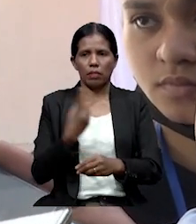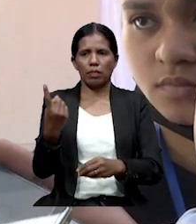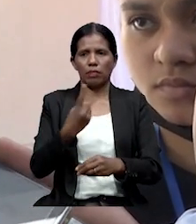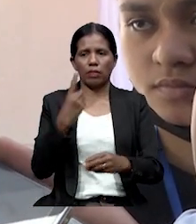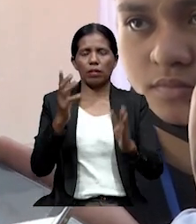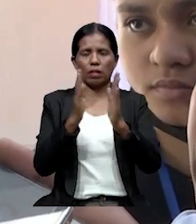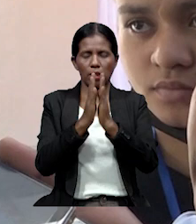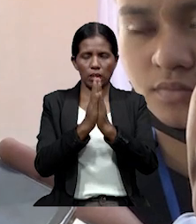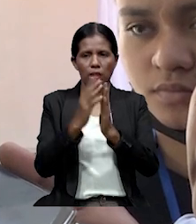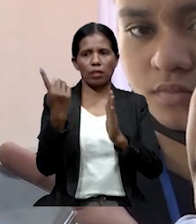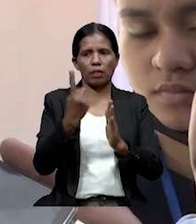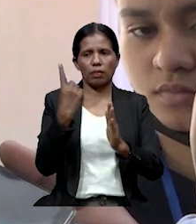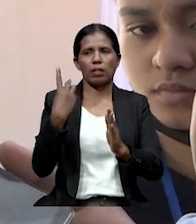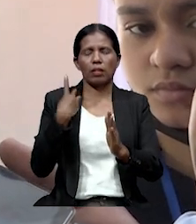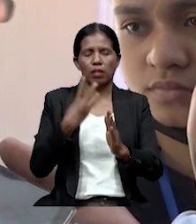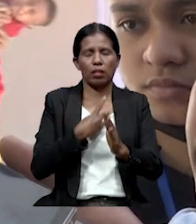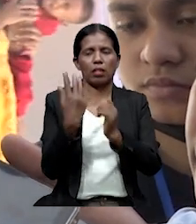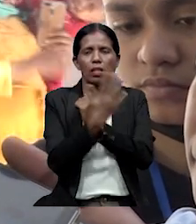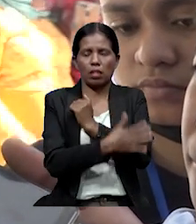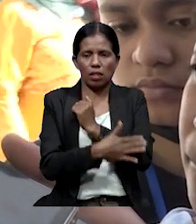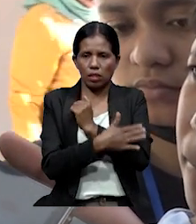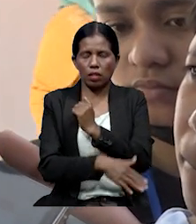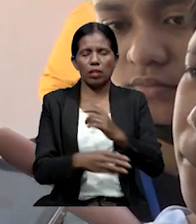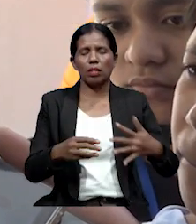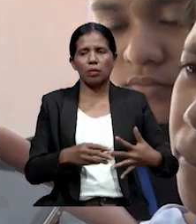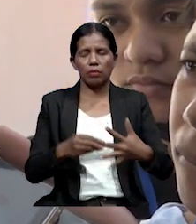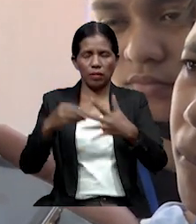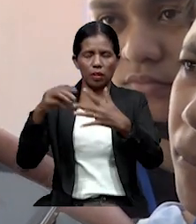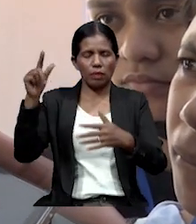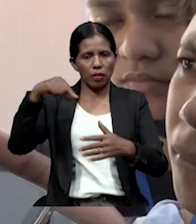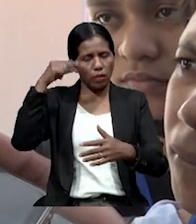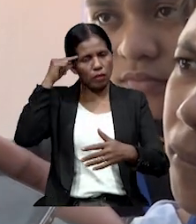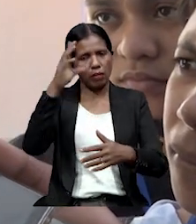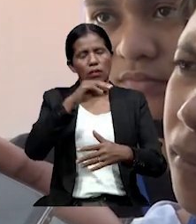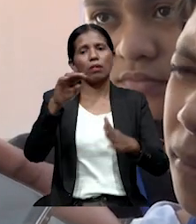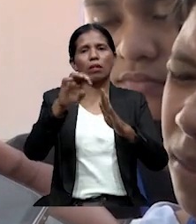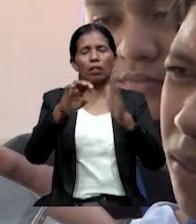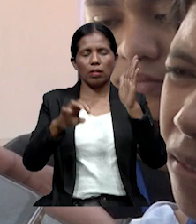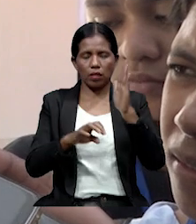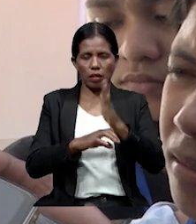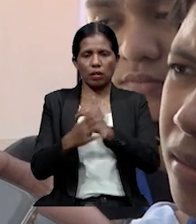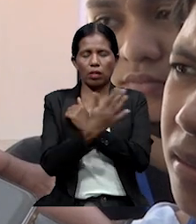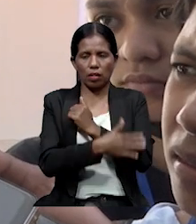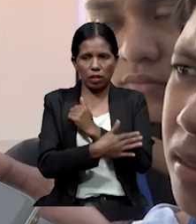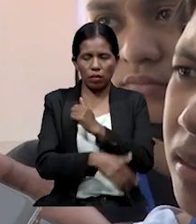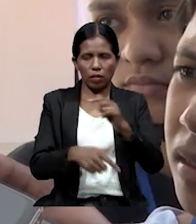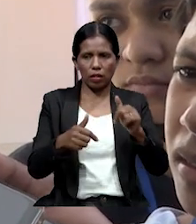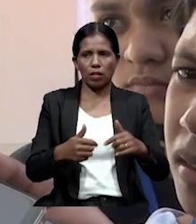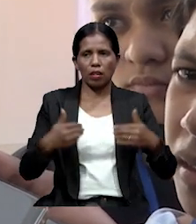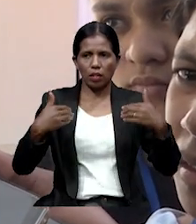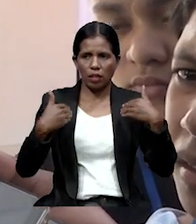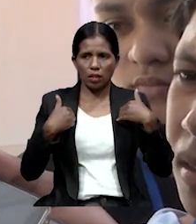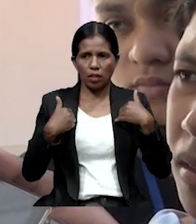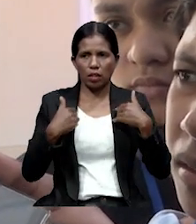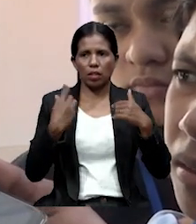reza na fatin ba itanya rai doa bengiden diuliu ba itanya guberna, o itanya stadu. Ya rai doa bengidani. Ya espera kata kihan